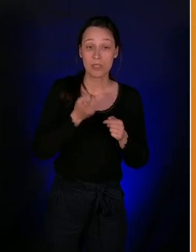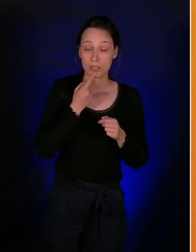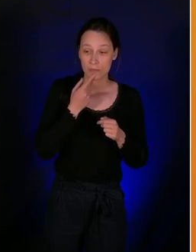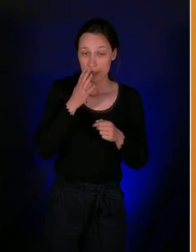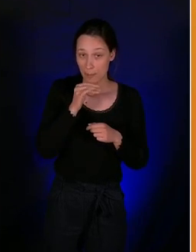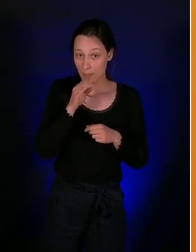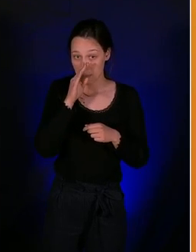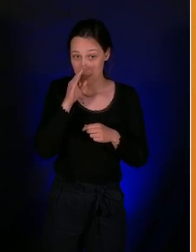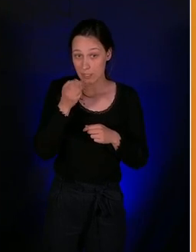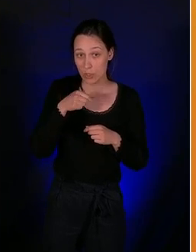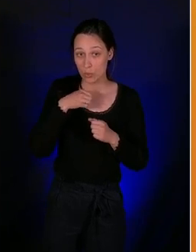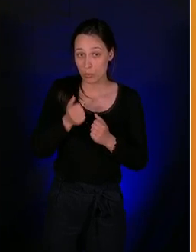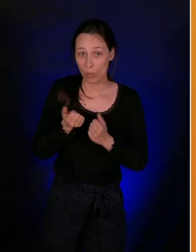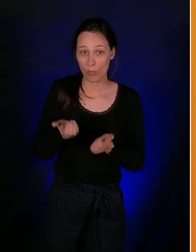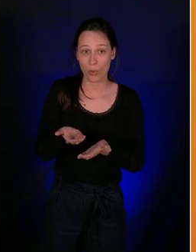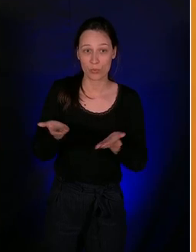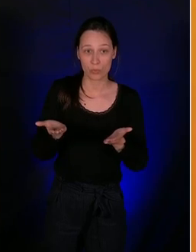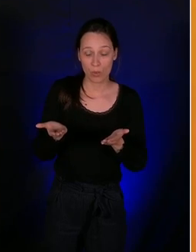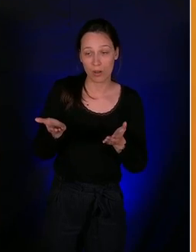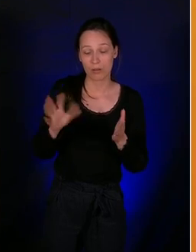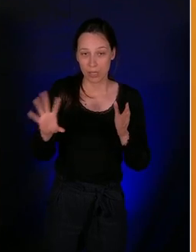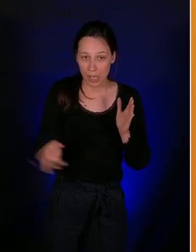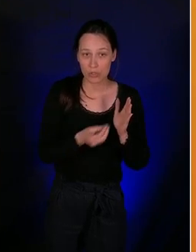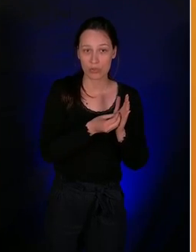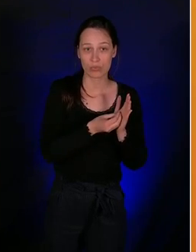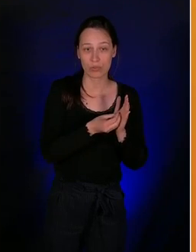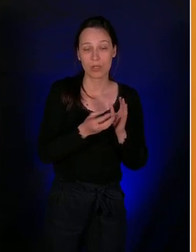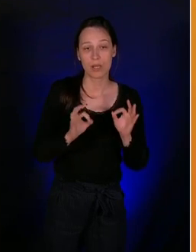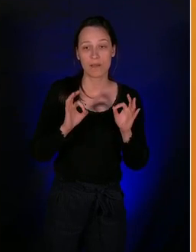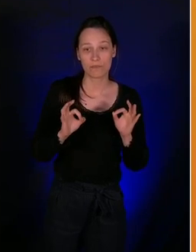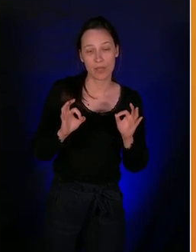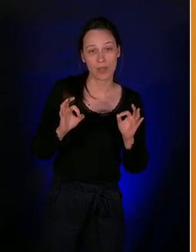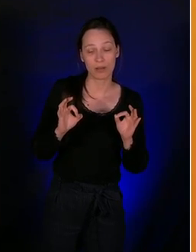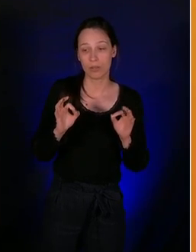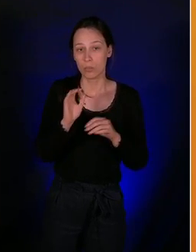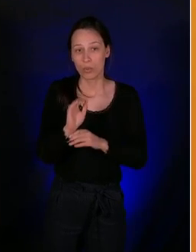sur la défense et le développement des régimes spéciaux.